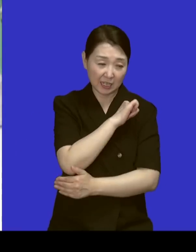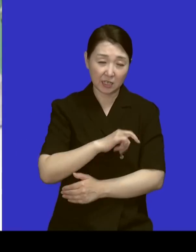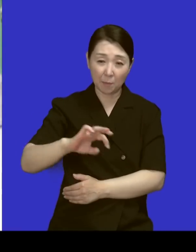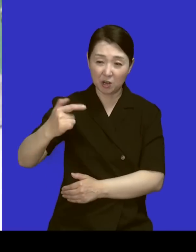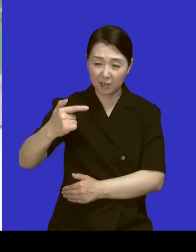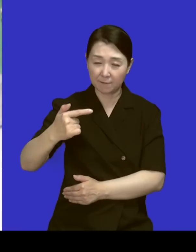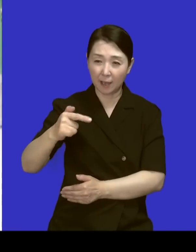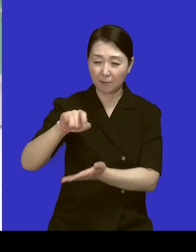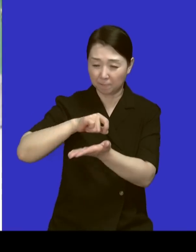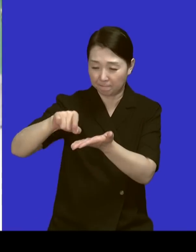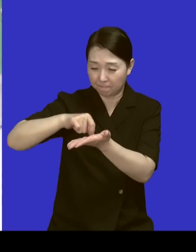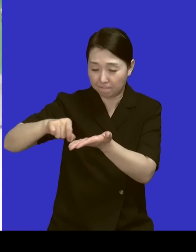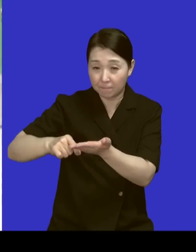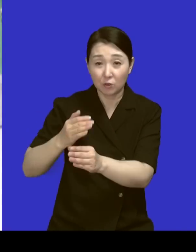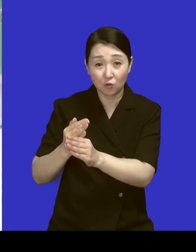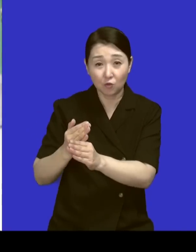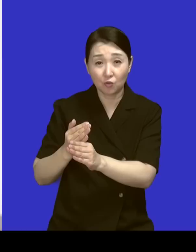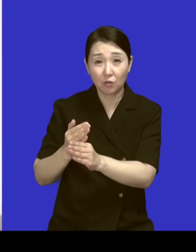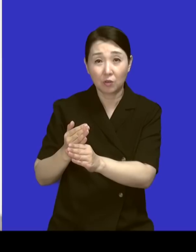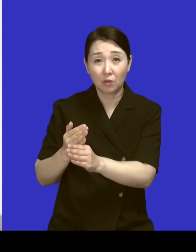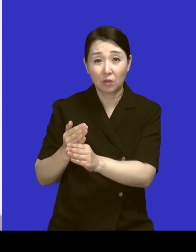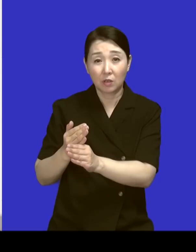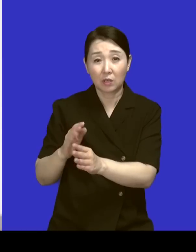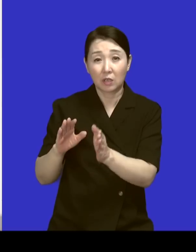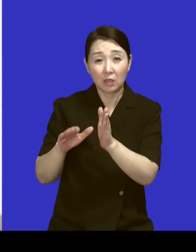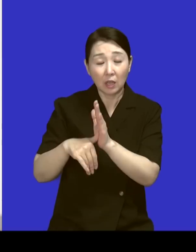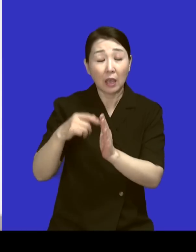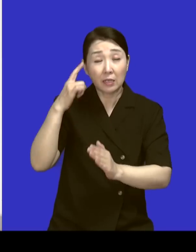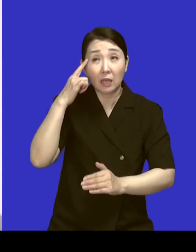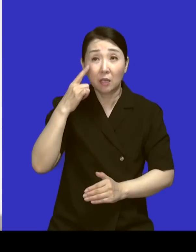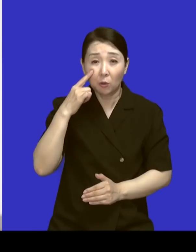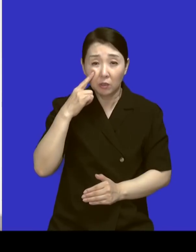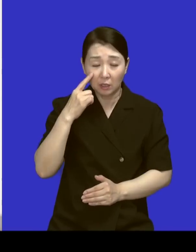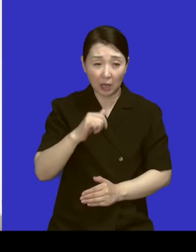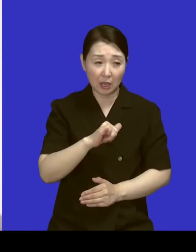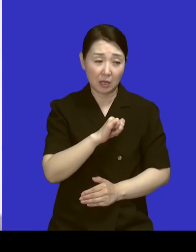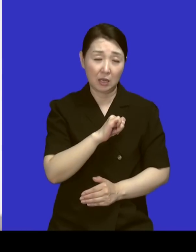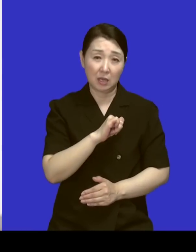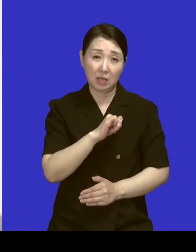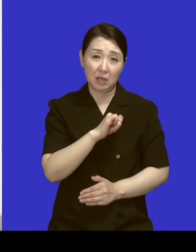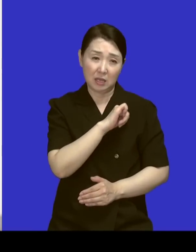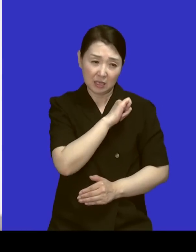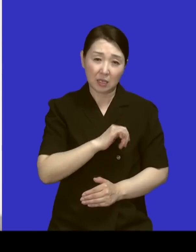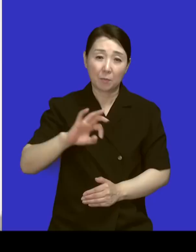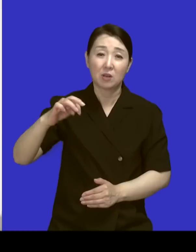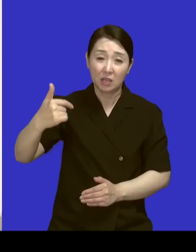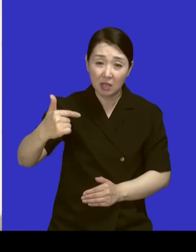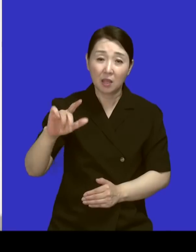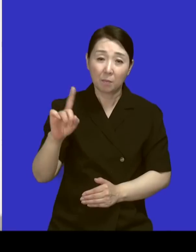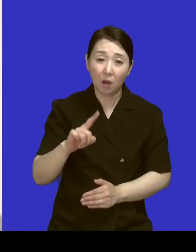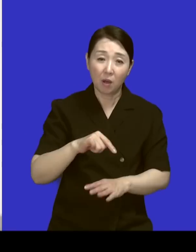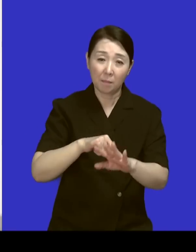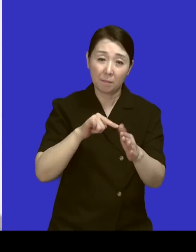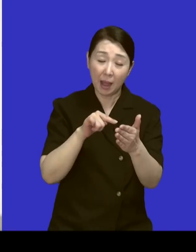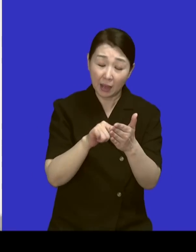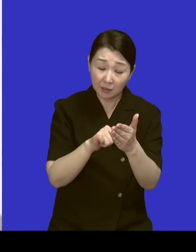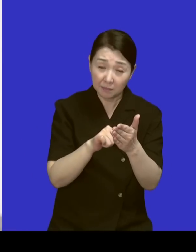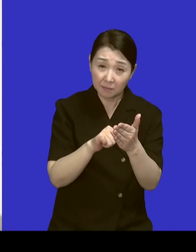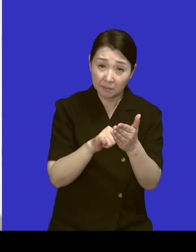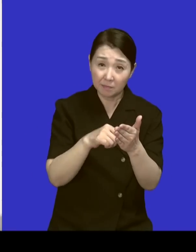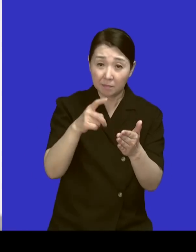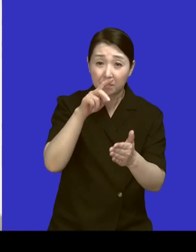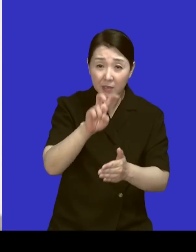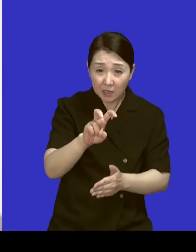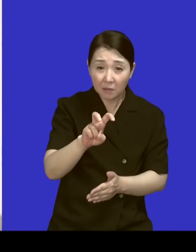근데 그때는 몰랐는데 지금 생각해보면 참을 인자가 그 마음 심자에 칼 도자잖아요. 조합이잖아요. 예, 예, 예. 그래서 내